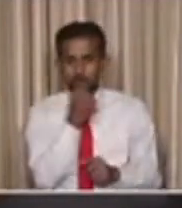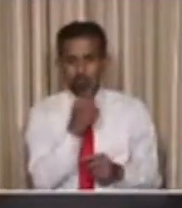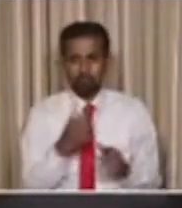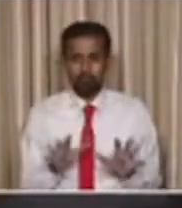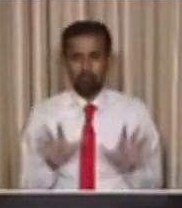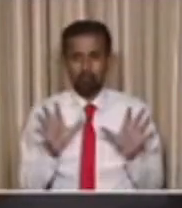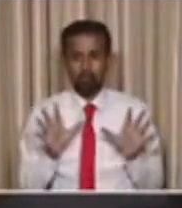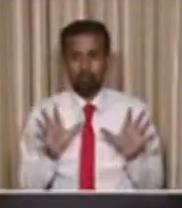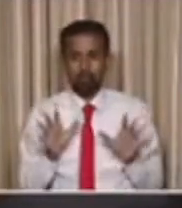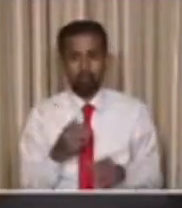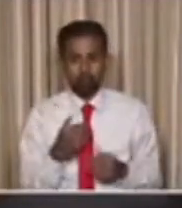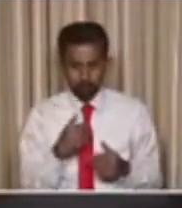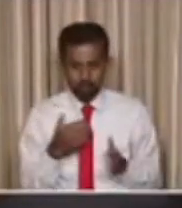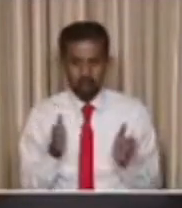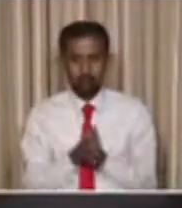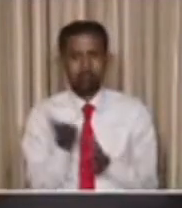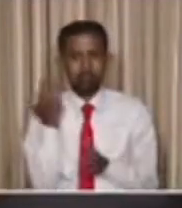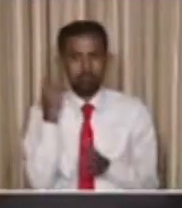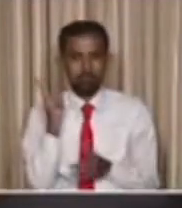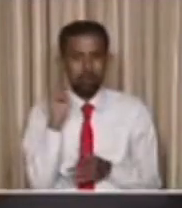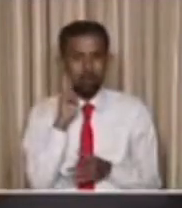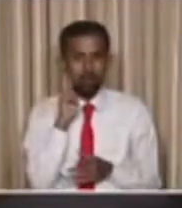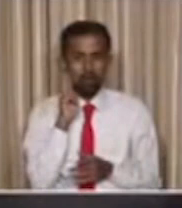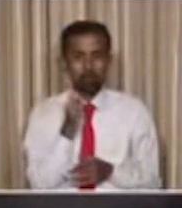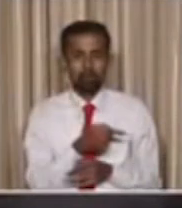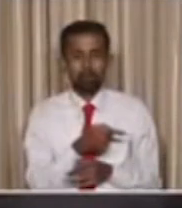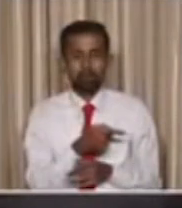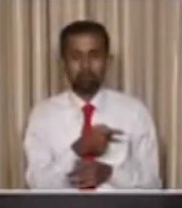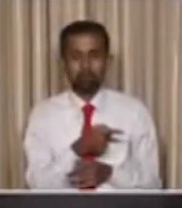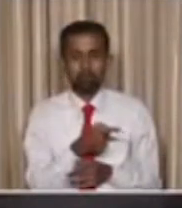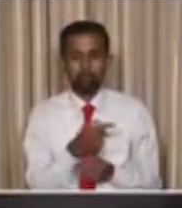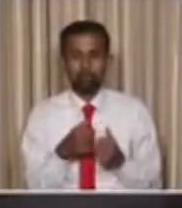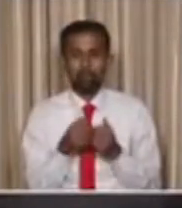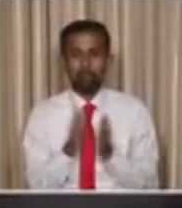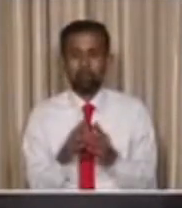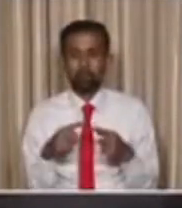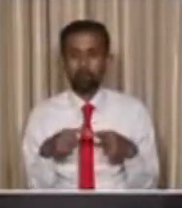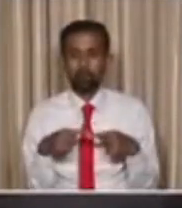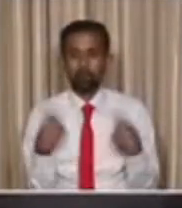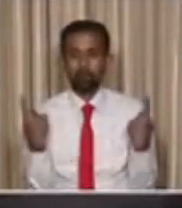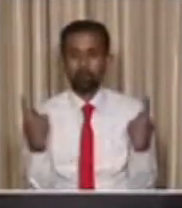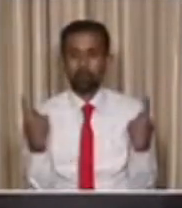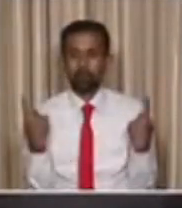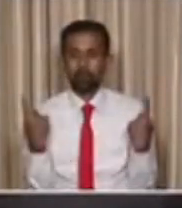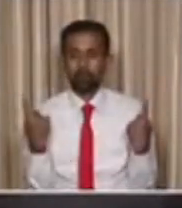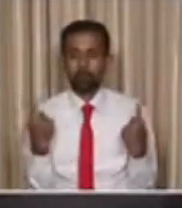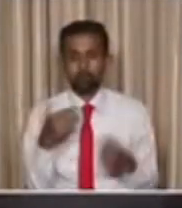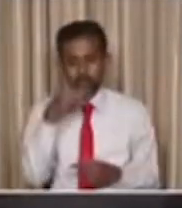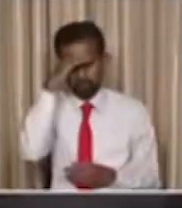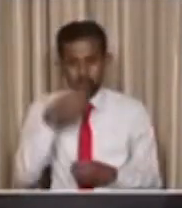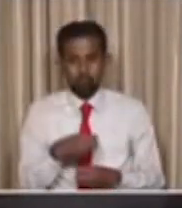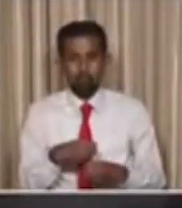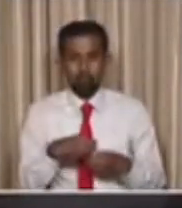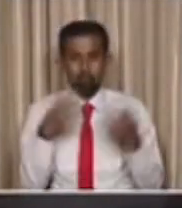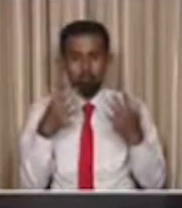හේතුණා. මේ අර අපිත් එක්ක ඒ කාලේ හිටපු රනිල් වික්‍රමසිංහද එතුමා සම්පූර්ණයෙන් වෙනස් වෙලා එතුමා ප්‍රාස්කු ප්‍රහාරය